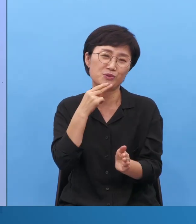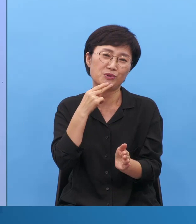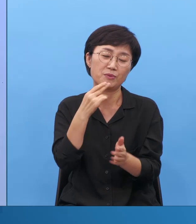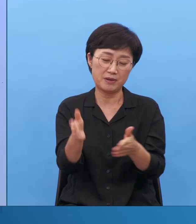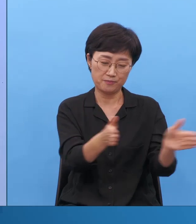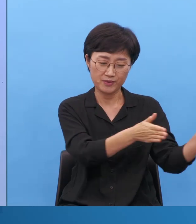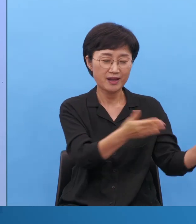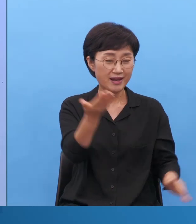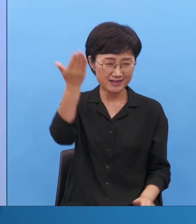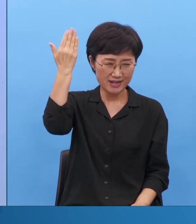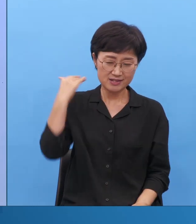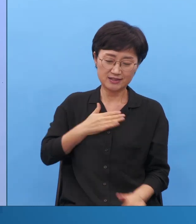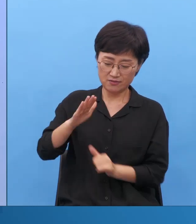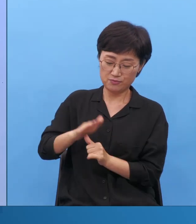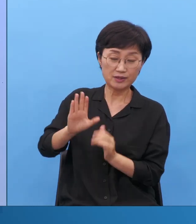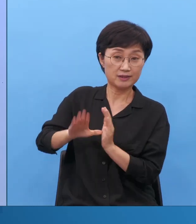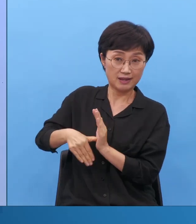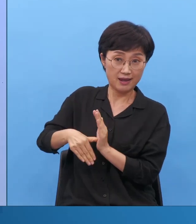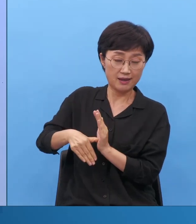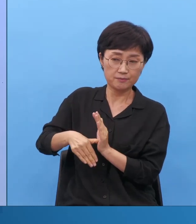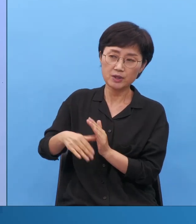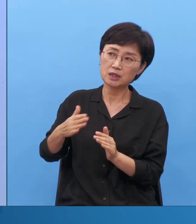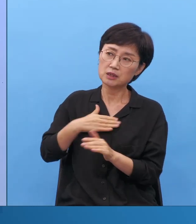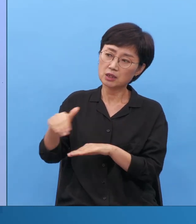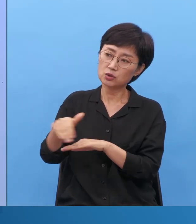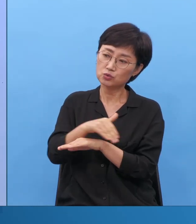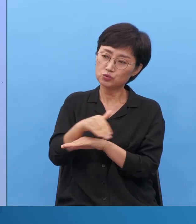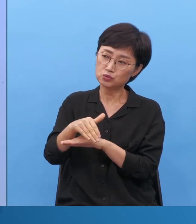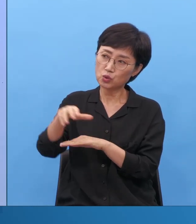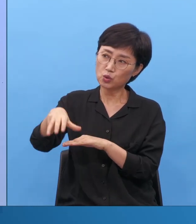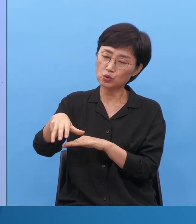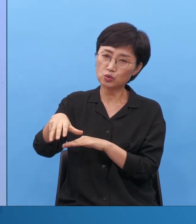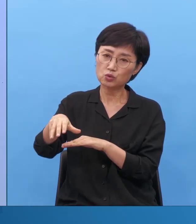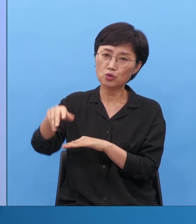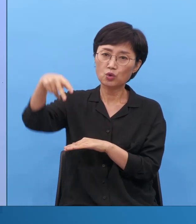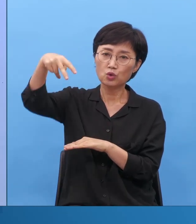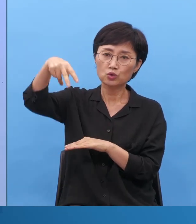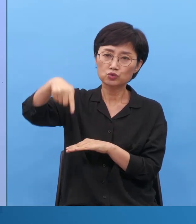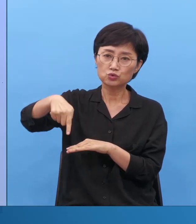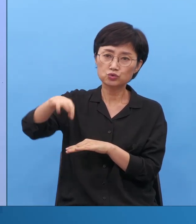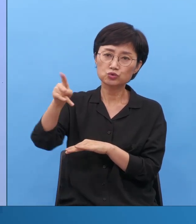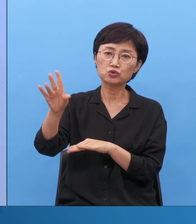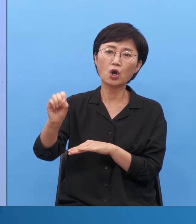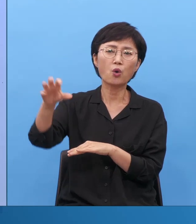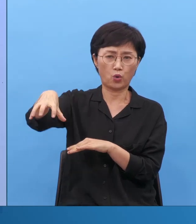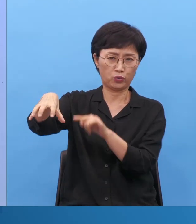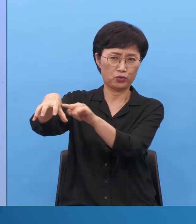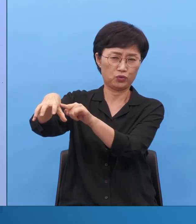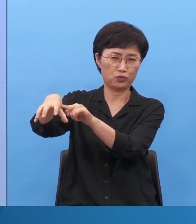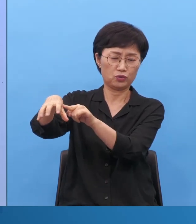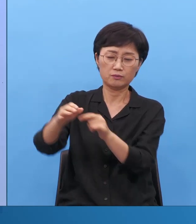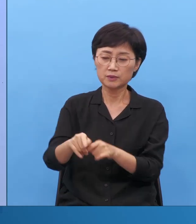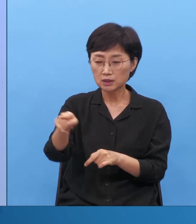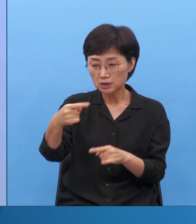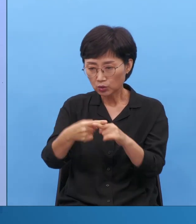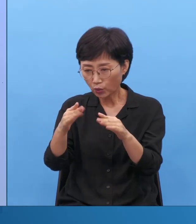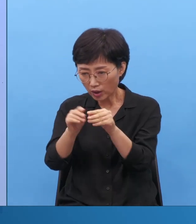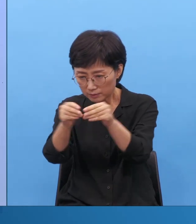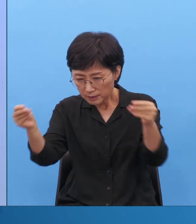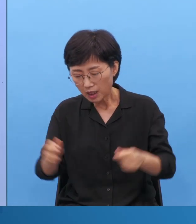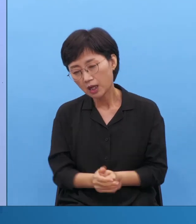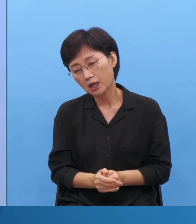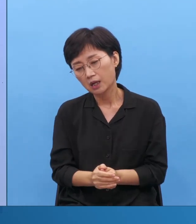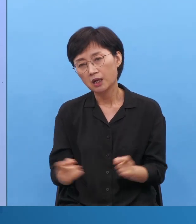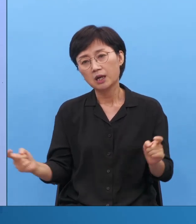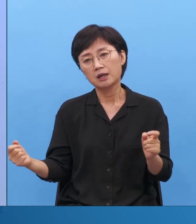Long ago, when I was very young, I used to attend the church called 수영료. 이 교회는 늘 싸워요. And this church would always fight.